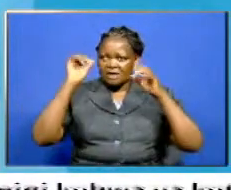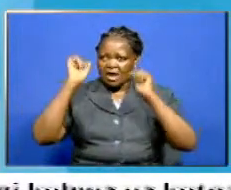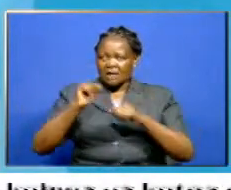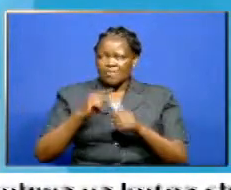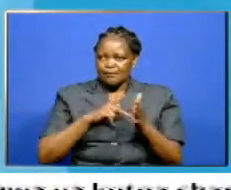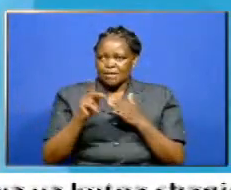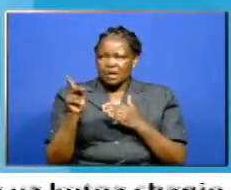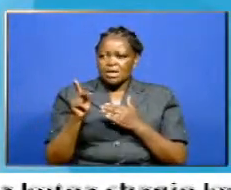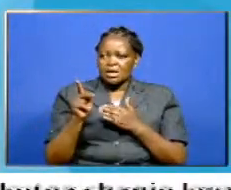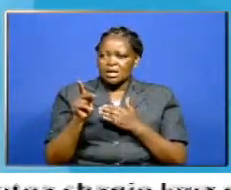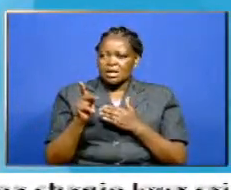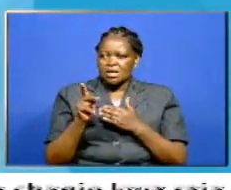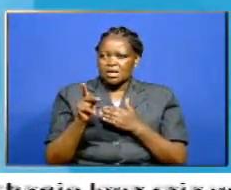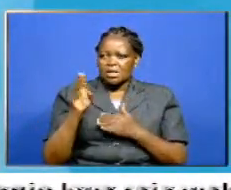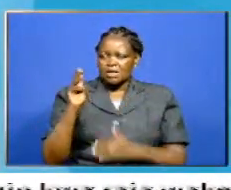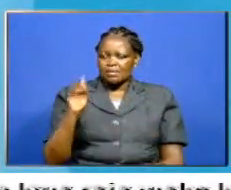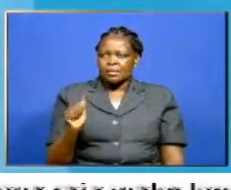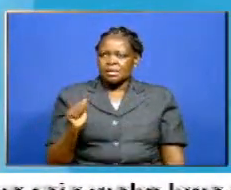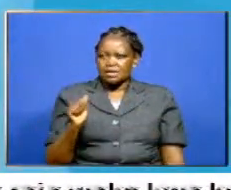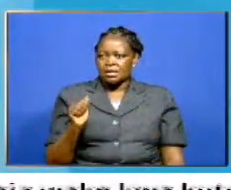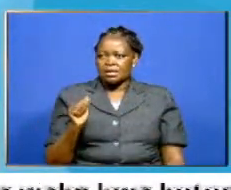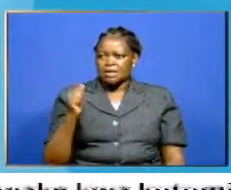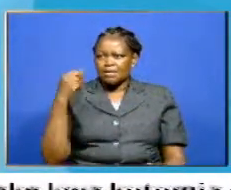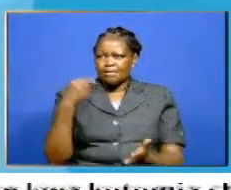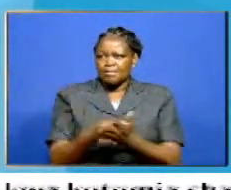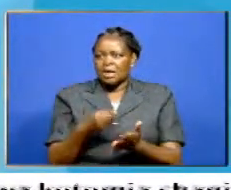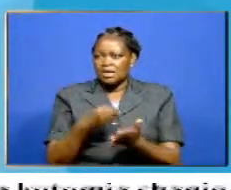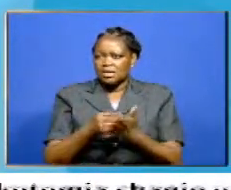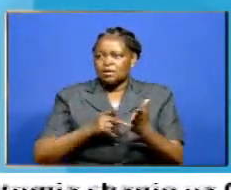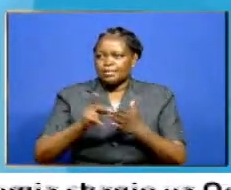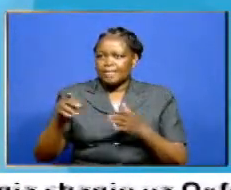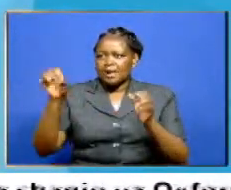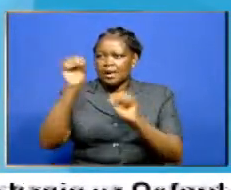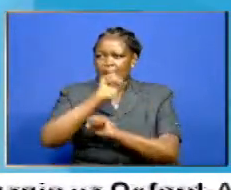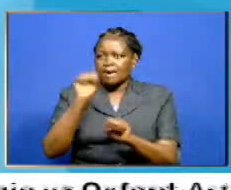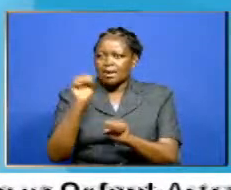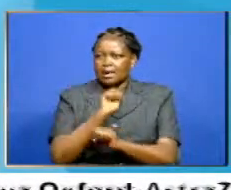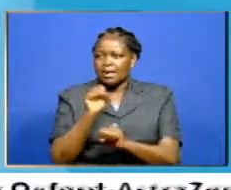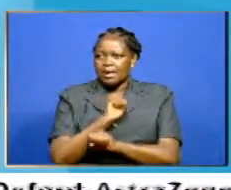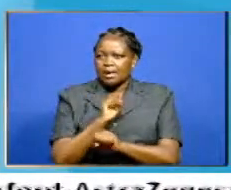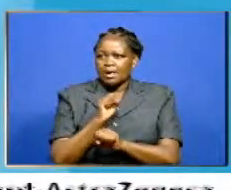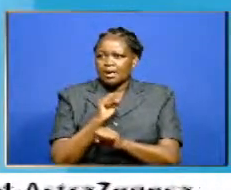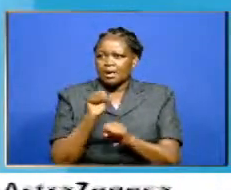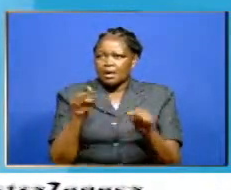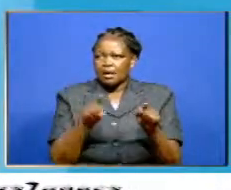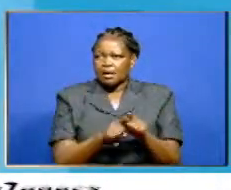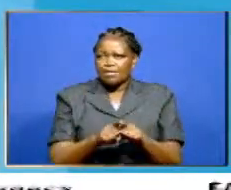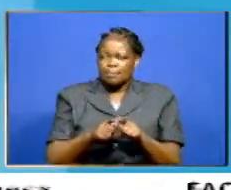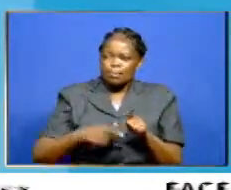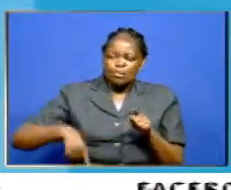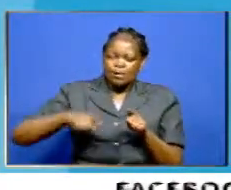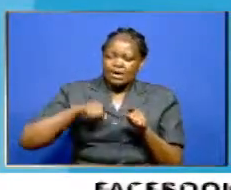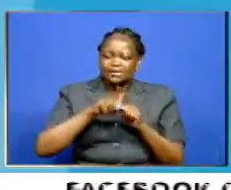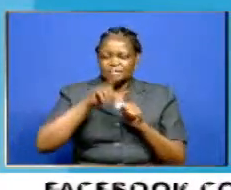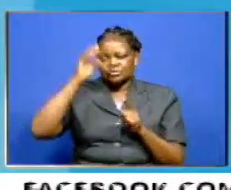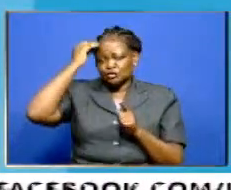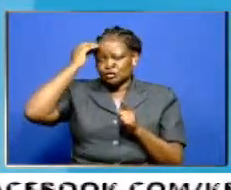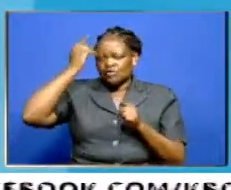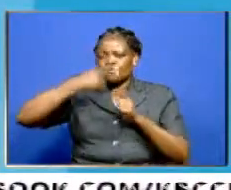wapatia wale wawakilishi wadi zile fedha za kununua magari ya kifahari, ala sisi kama wanafunzi wa chuo